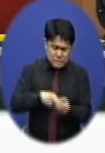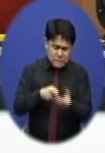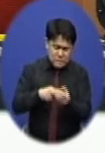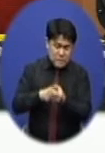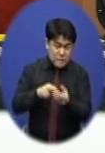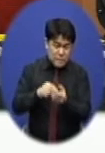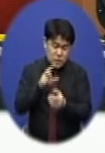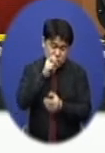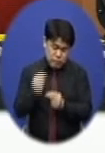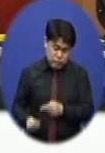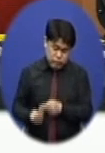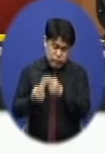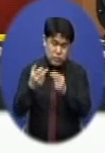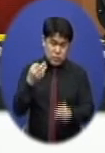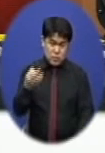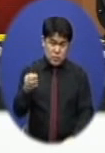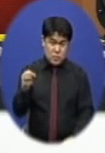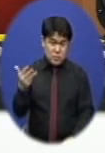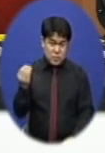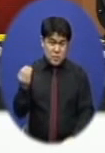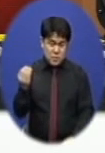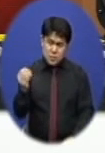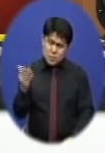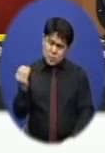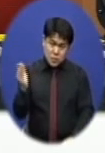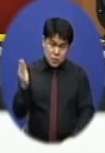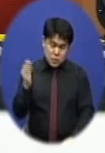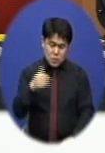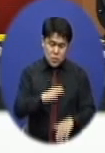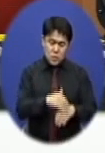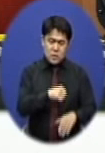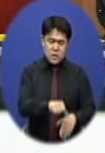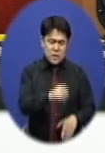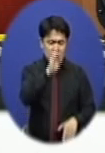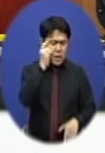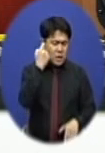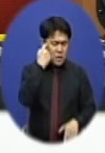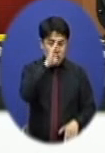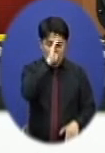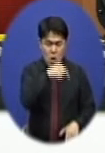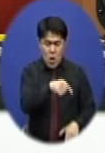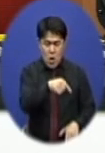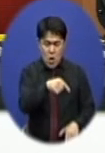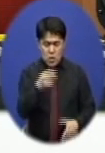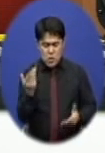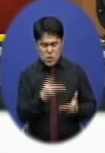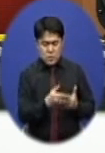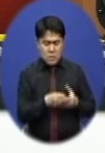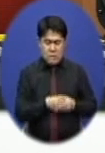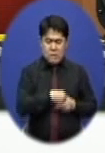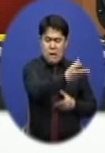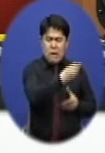돈 800만 원을 자신의 손자, 정신 질환을 앓고 있던 손자에게 손자가 거리에